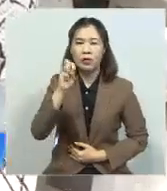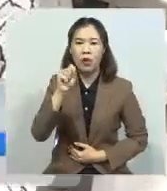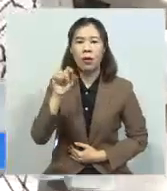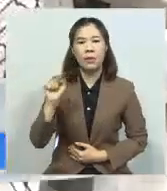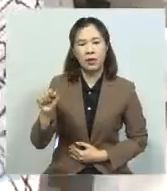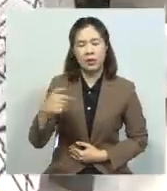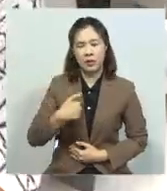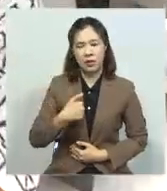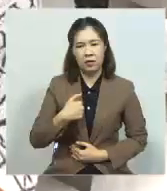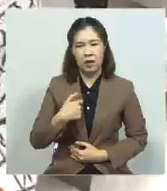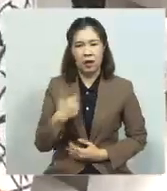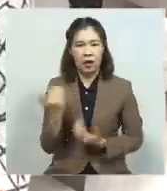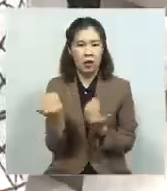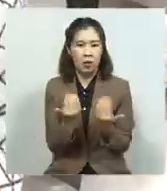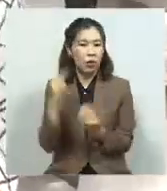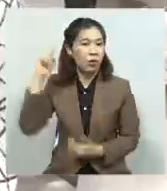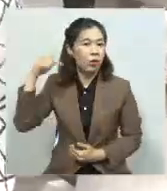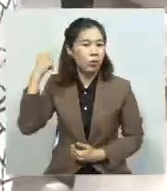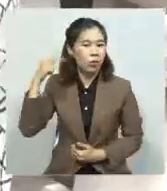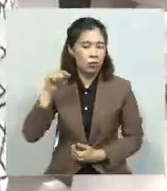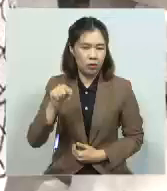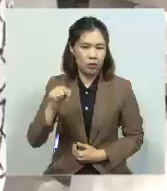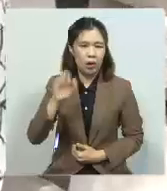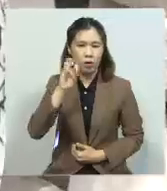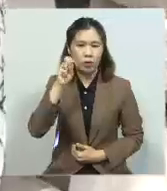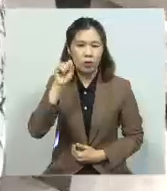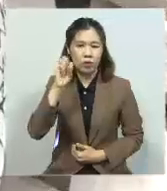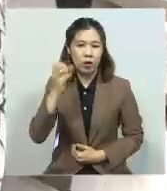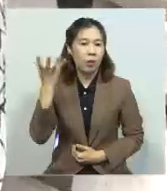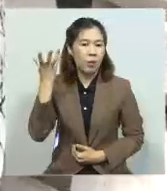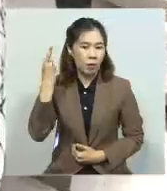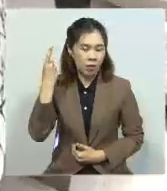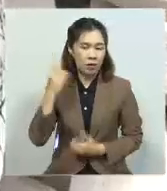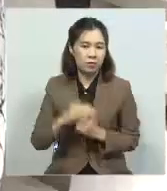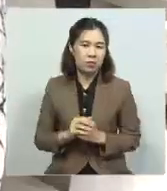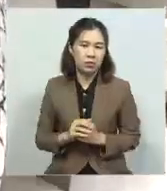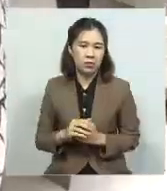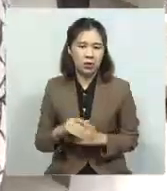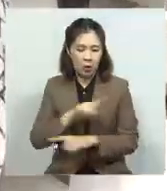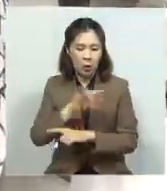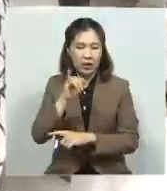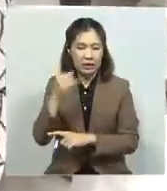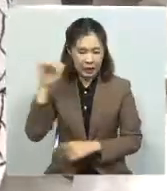แล้วก็เลยเป็นห่วงแต่ลูกสาวมาสอบปัญญาวรคุณเมื่อวานวันเสาร์กับวันอาทิตย์สอบที่นู่นแล้ววันจันทร์ม